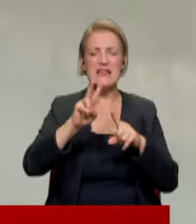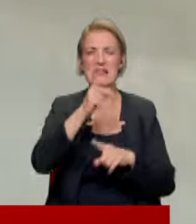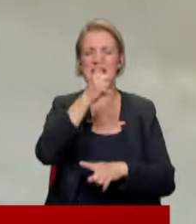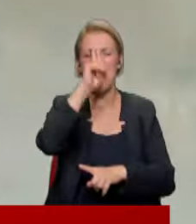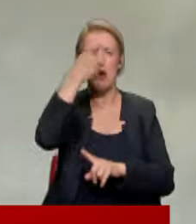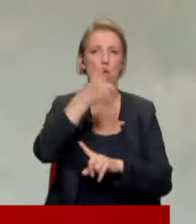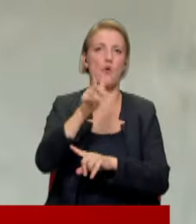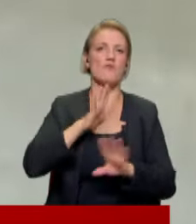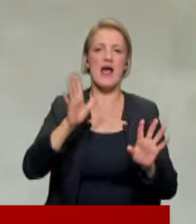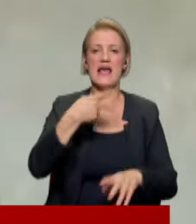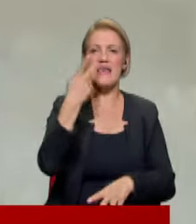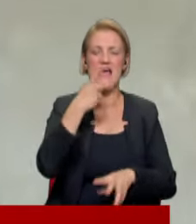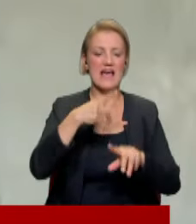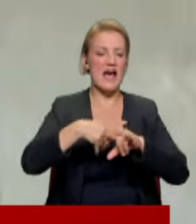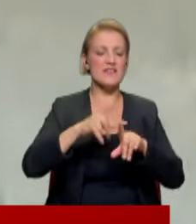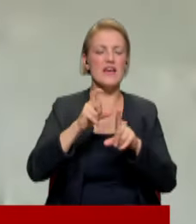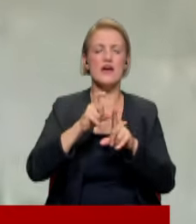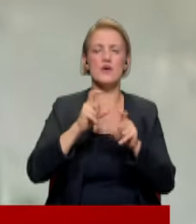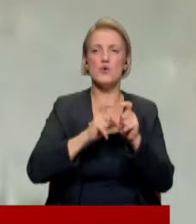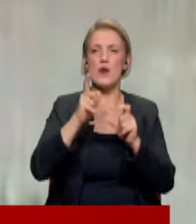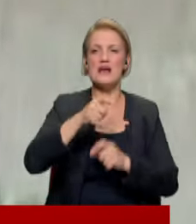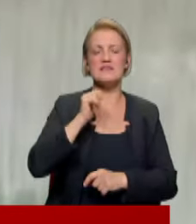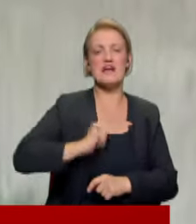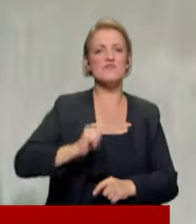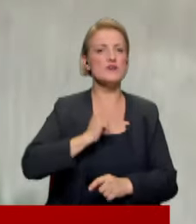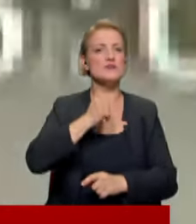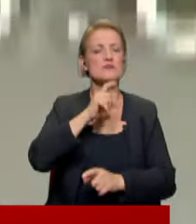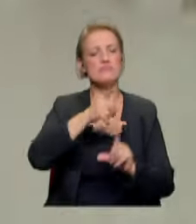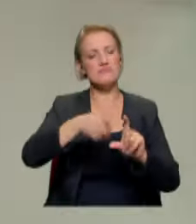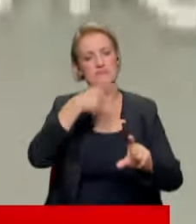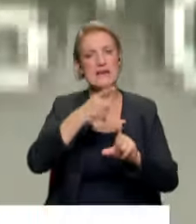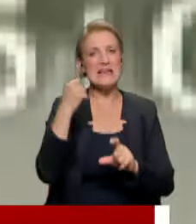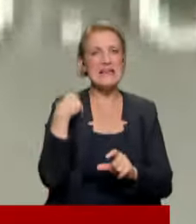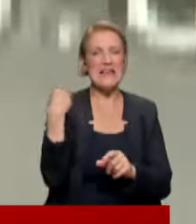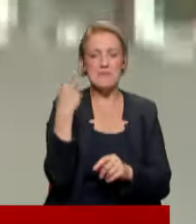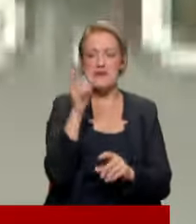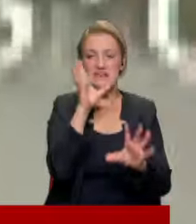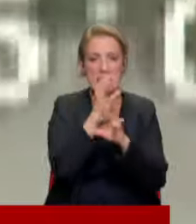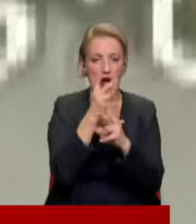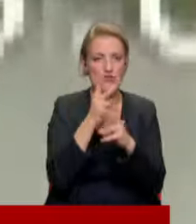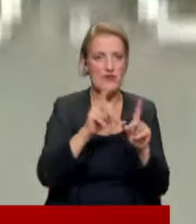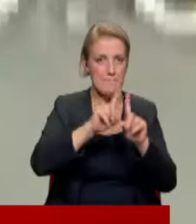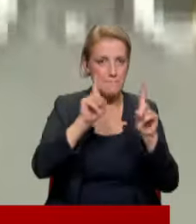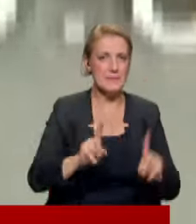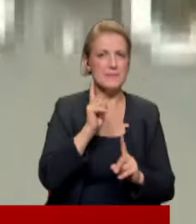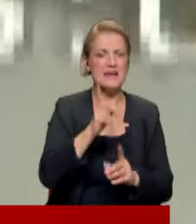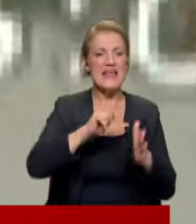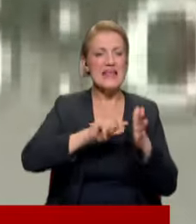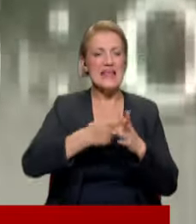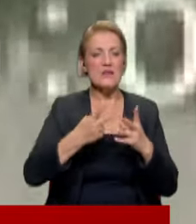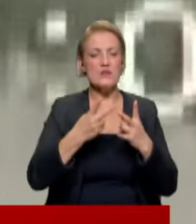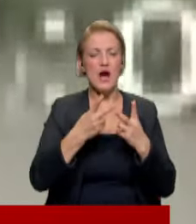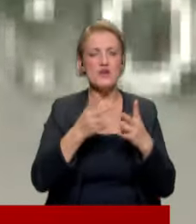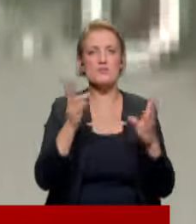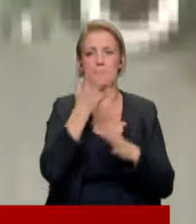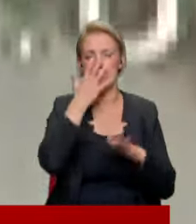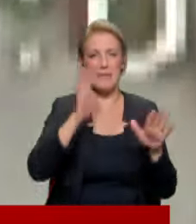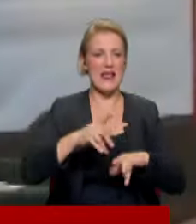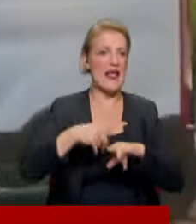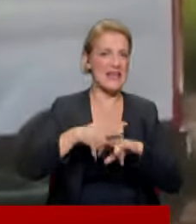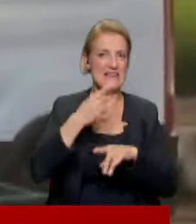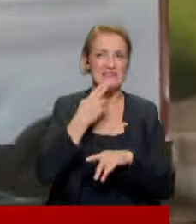görüntü var yenge hediye güran savcılık sorgusunda yeni bir sır açıklayacak mı gözler anlattıklarıyla kilidi çözmesi beklenen hediye